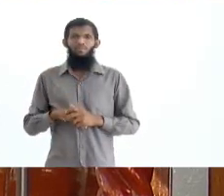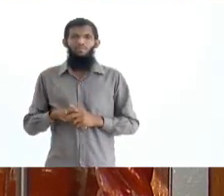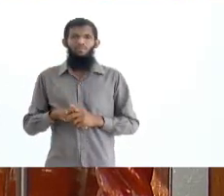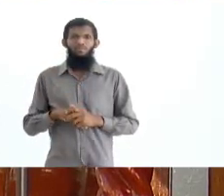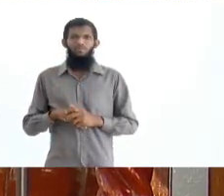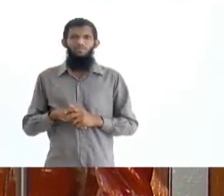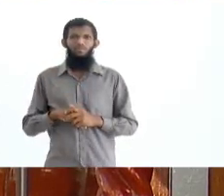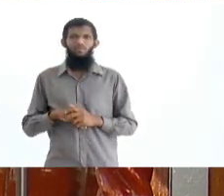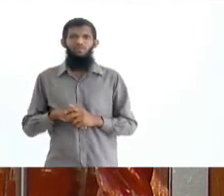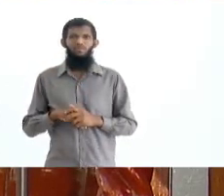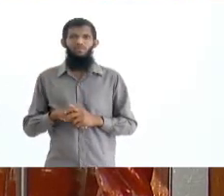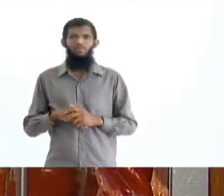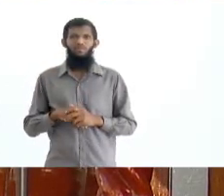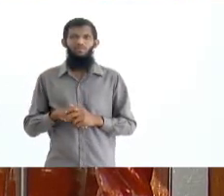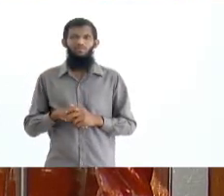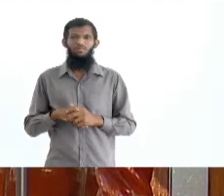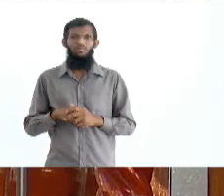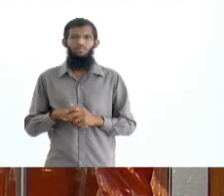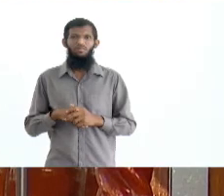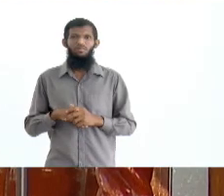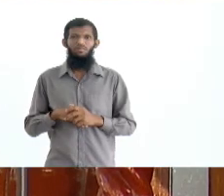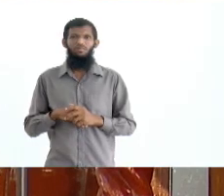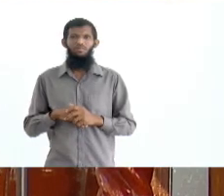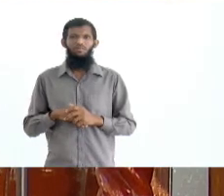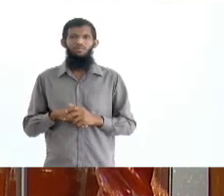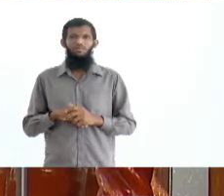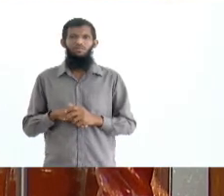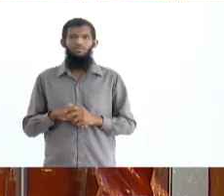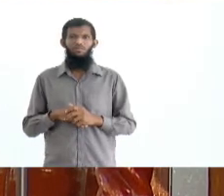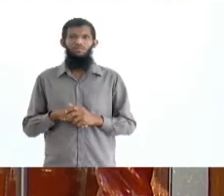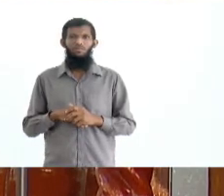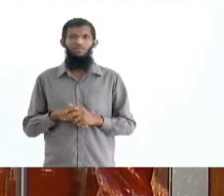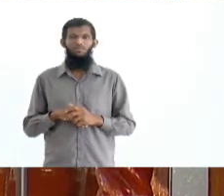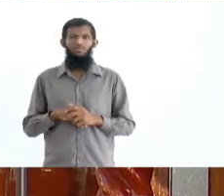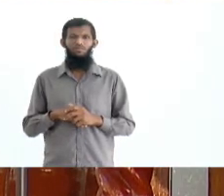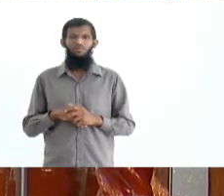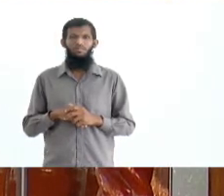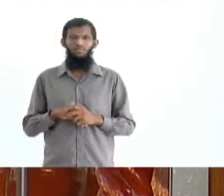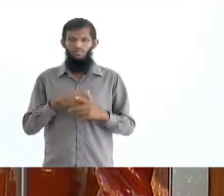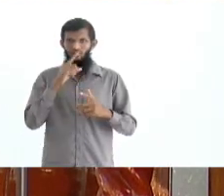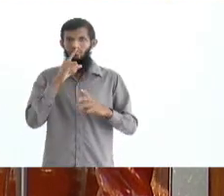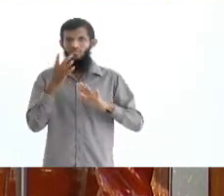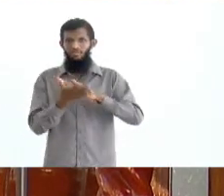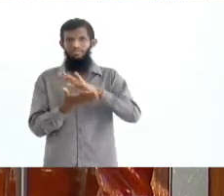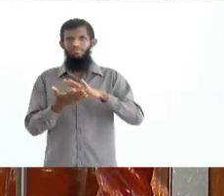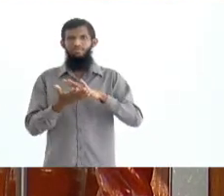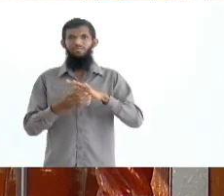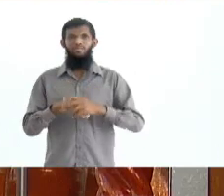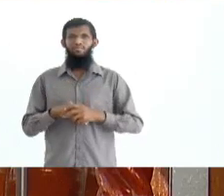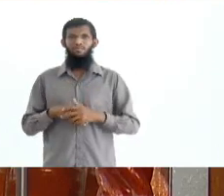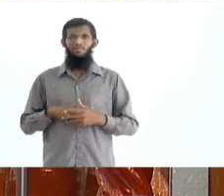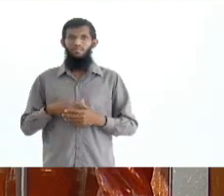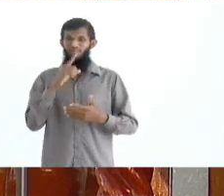إنهم فتية آمنوا بربهم وزدناهم هدى ماني هم